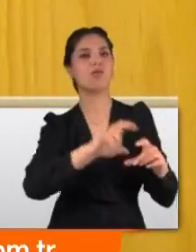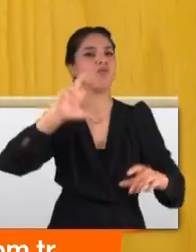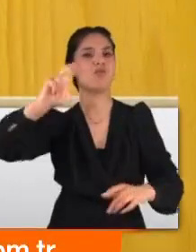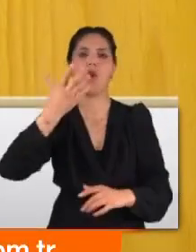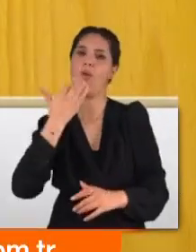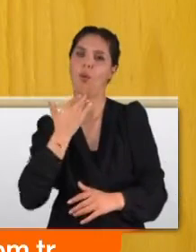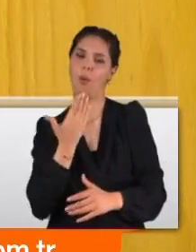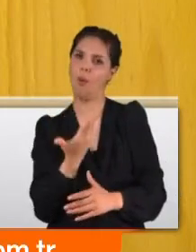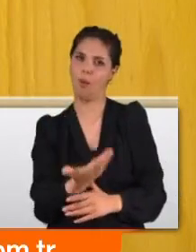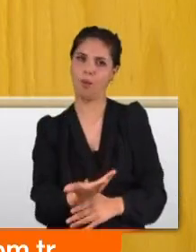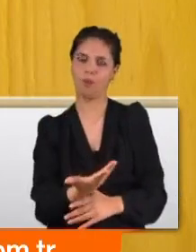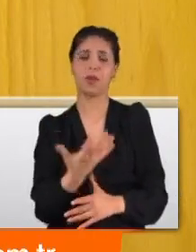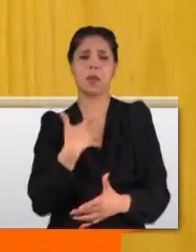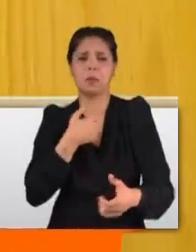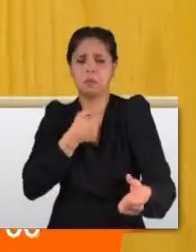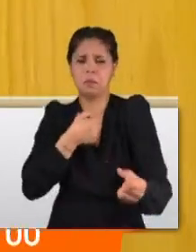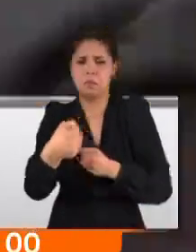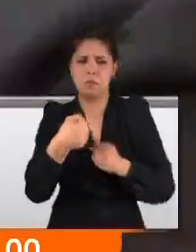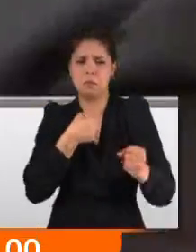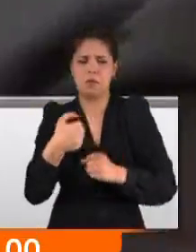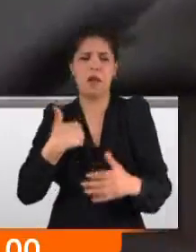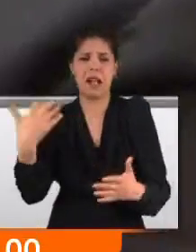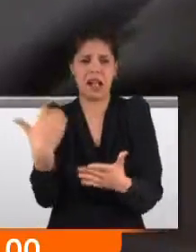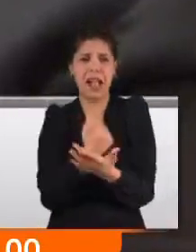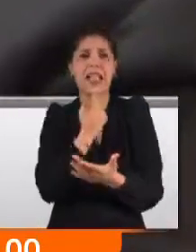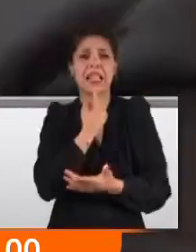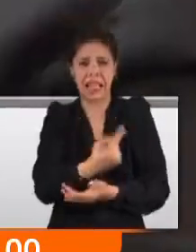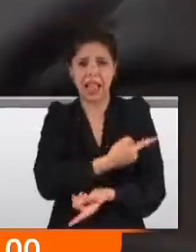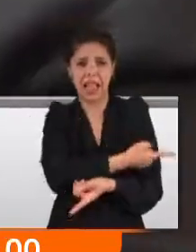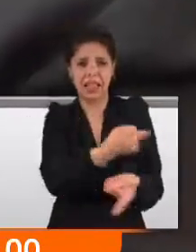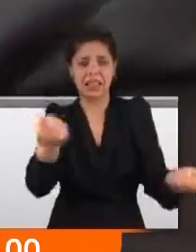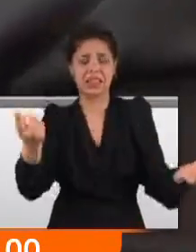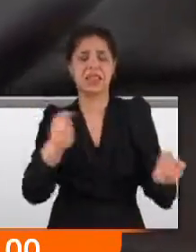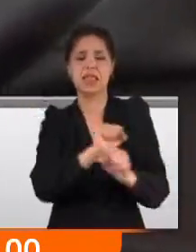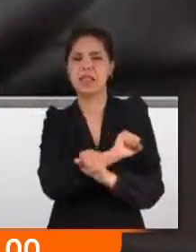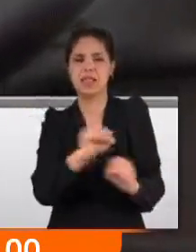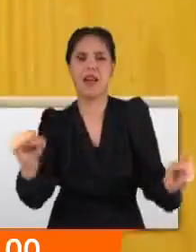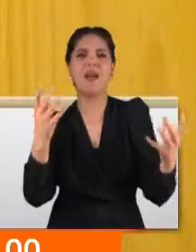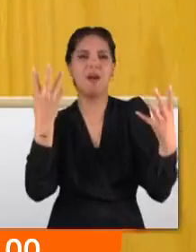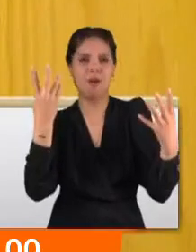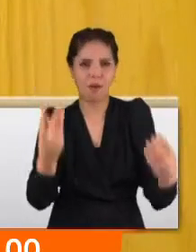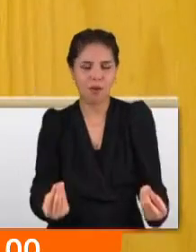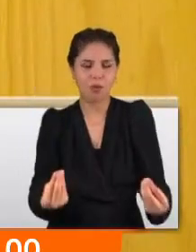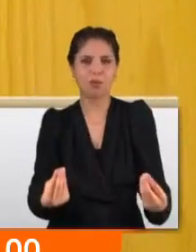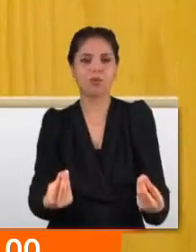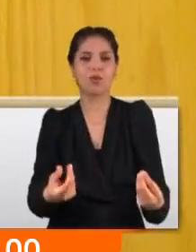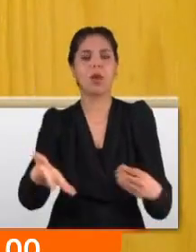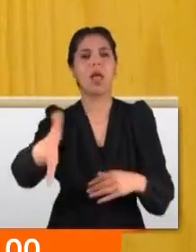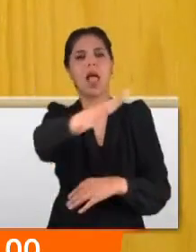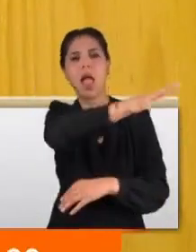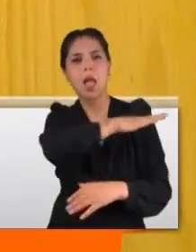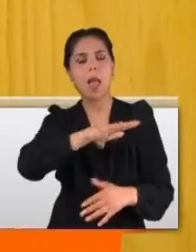açmıştır. Direne direne kazanacağız diyenlerin ocağına incir ağacı dikilmiş, zillet